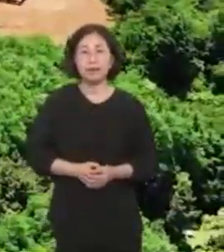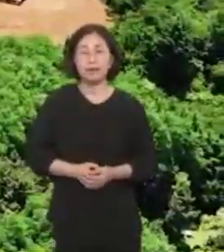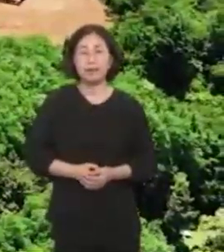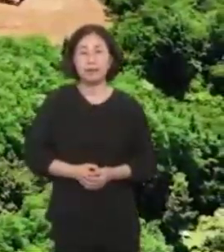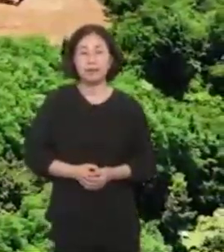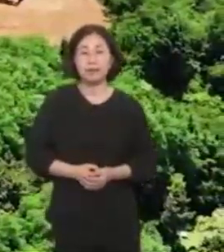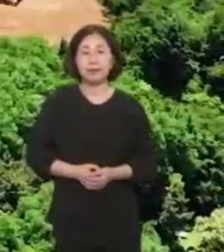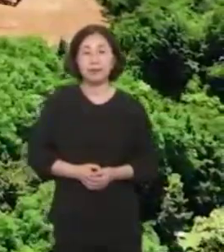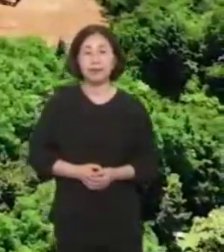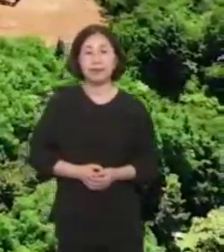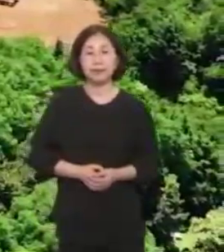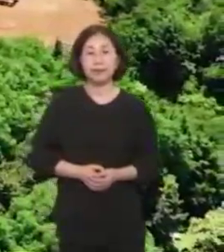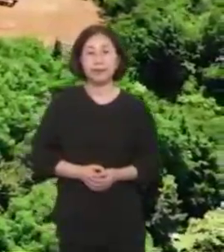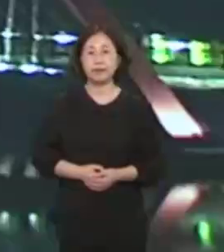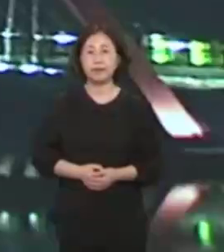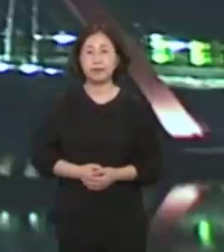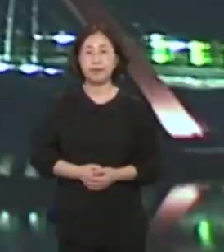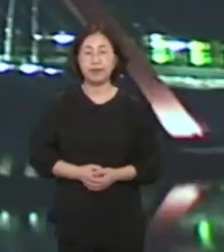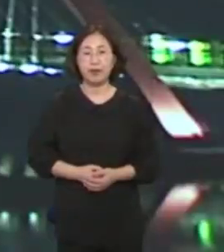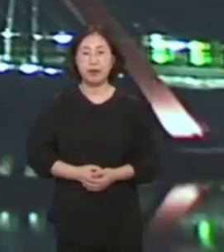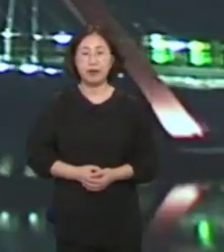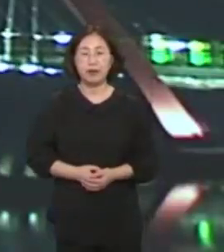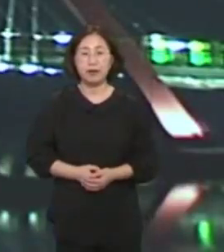TJB 김진석입니다.